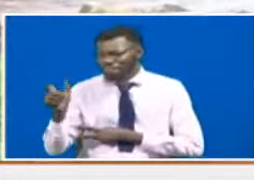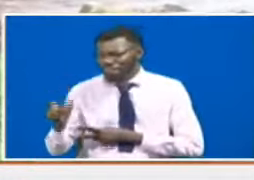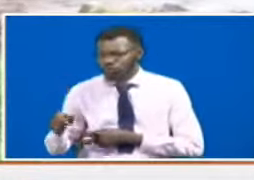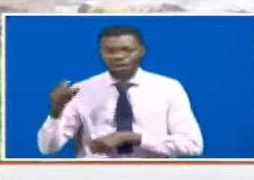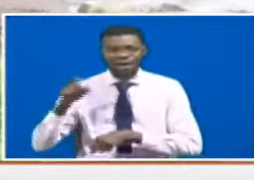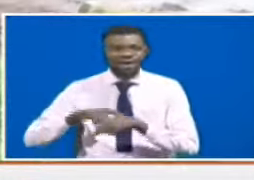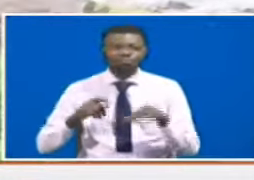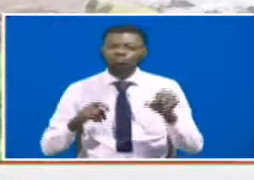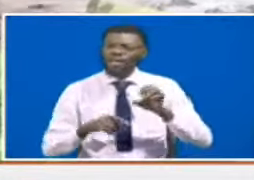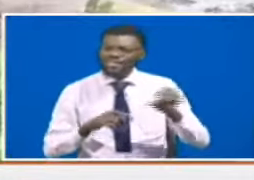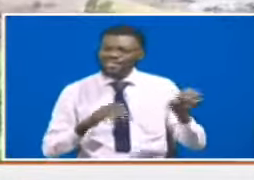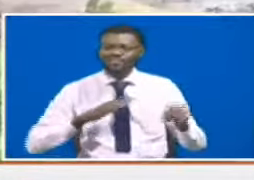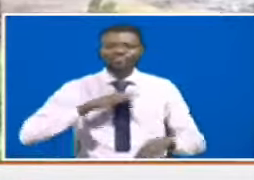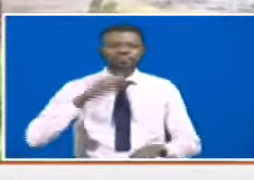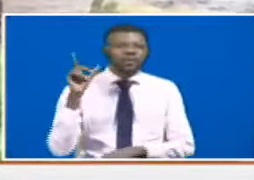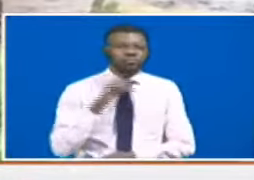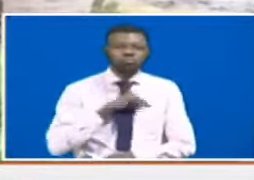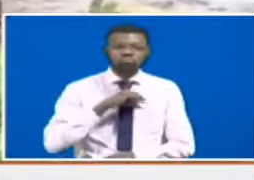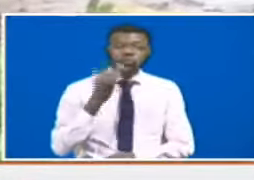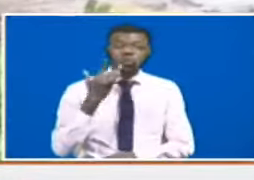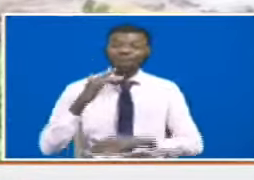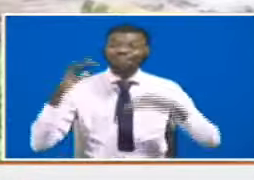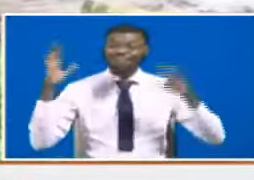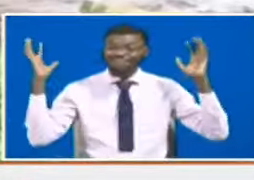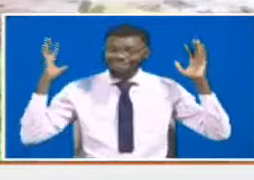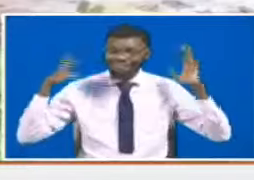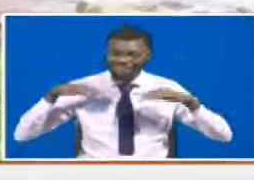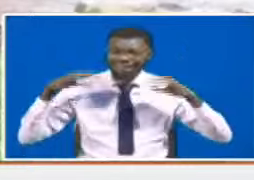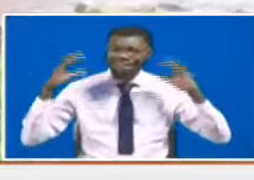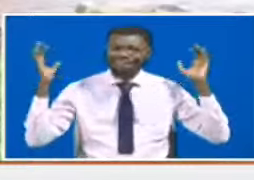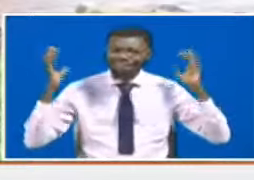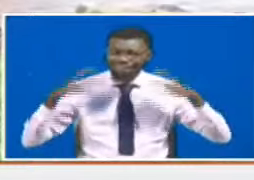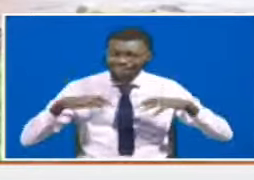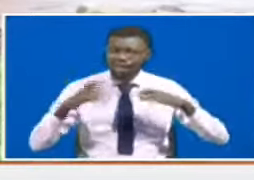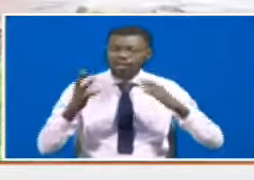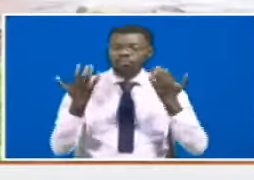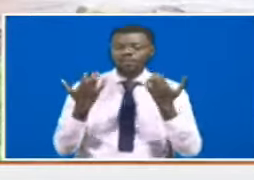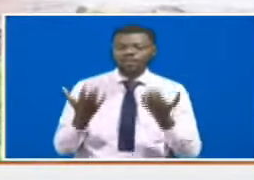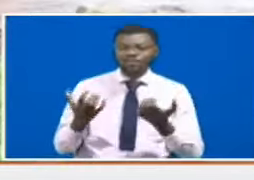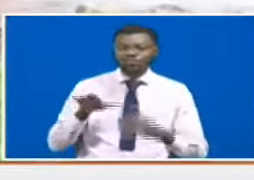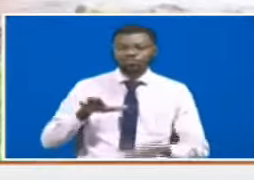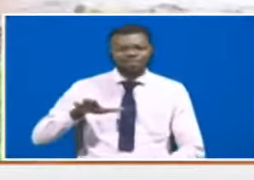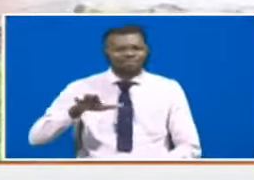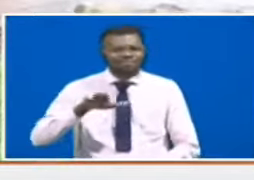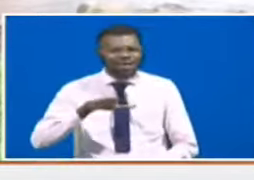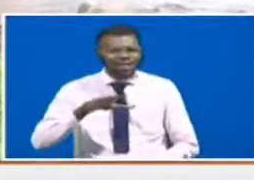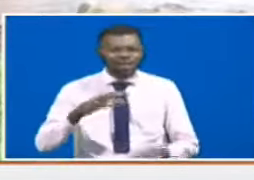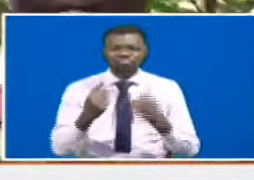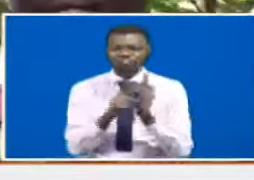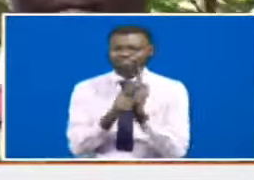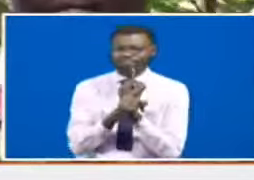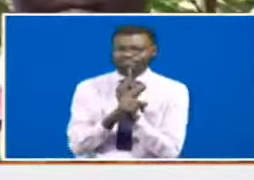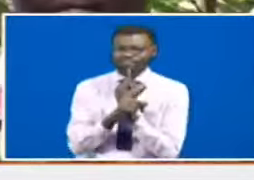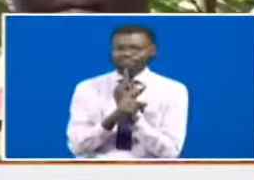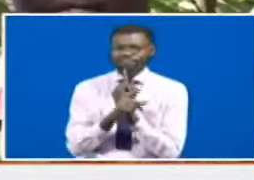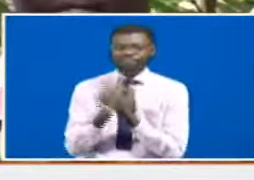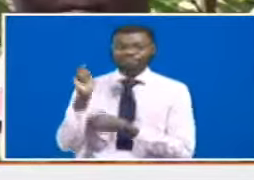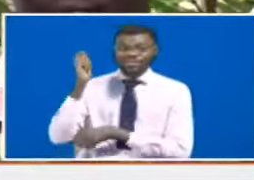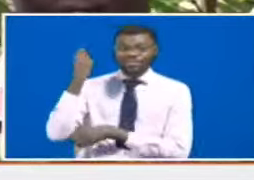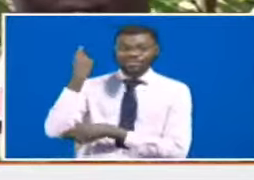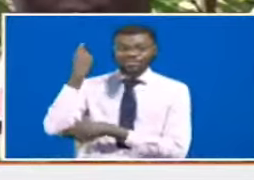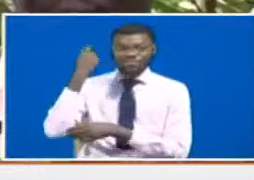Mashariki wameaga dunia kufuatia mvua kubwa inaendelea kushuhudiwa katika maeneo kadhaa humu nchini. Tumekuwa